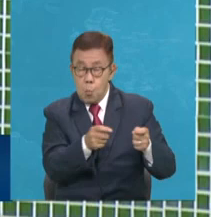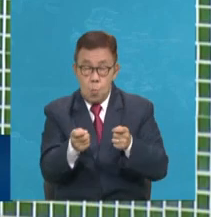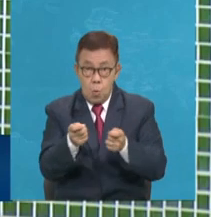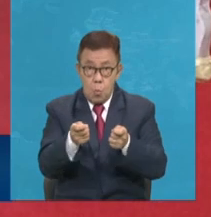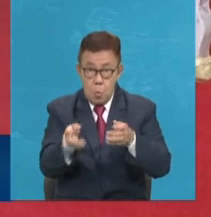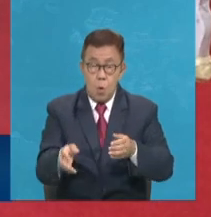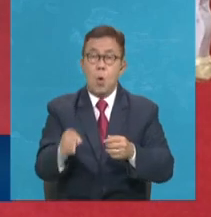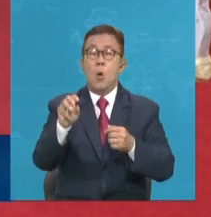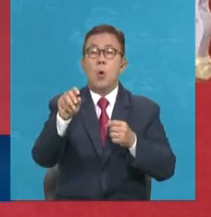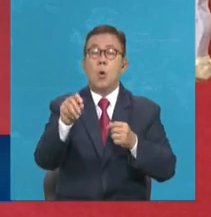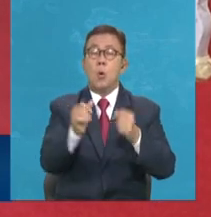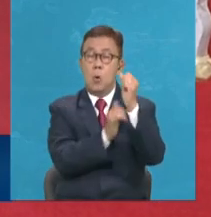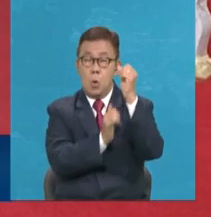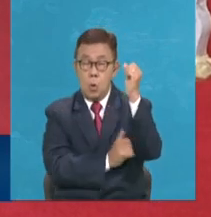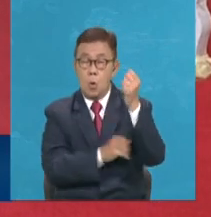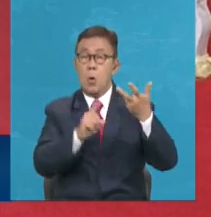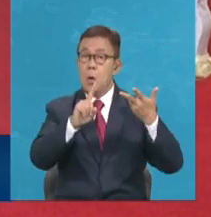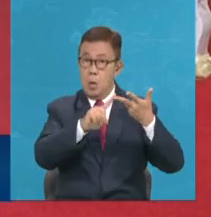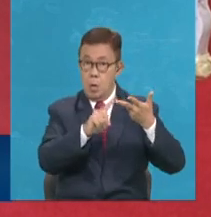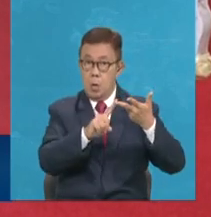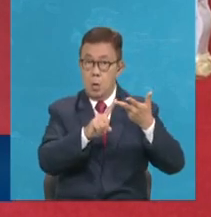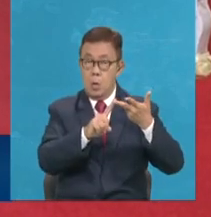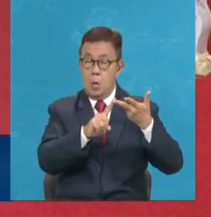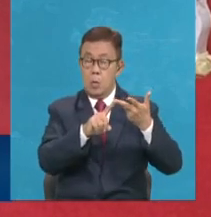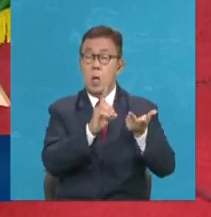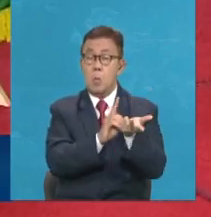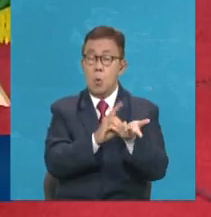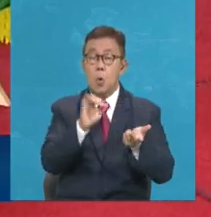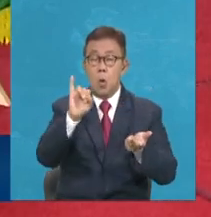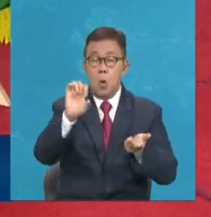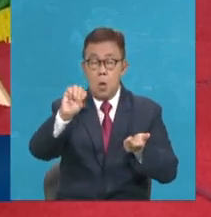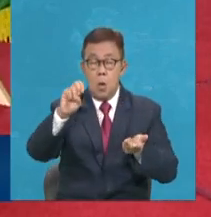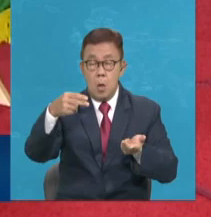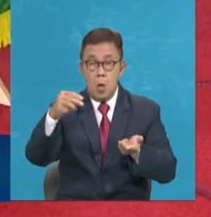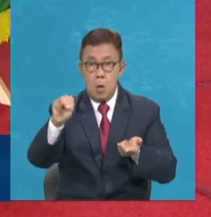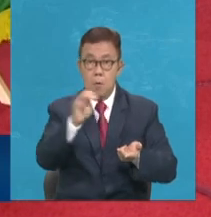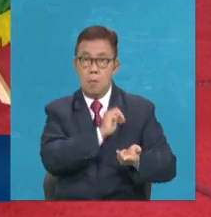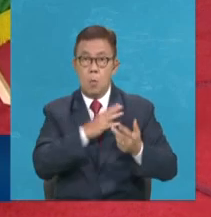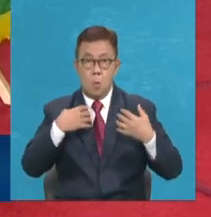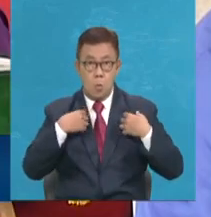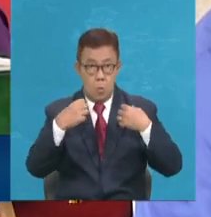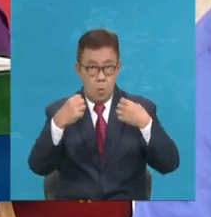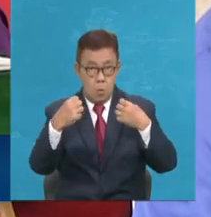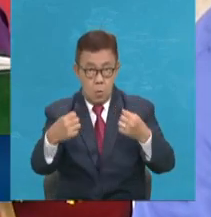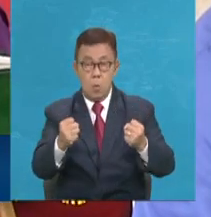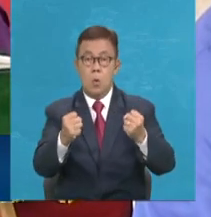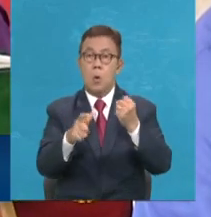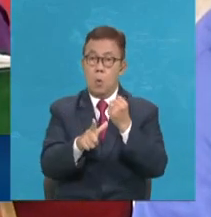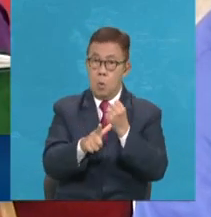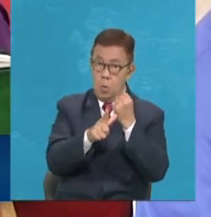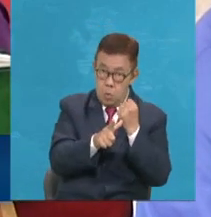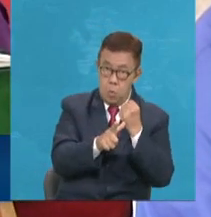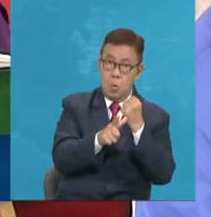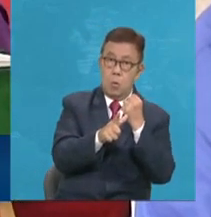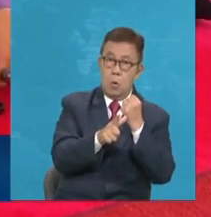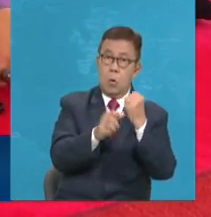berhormat Islam bin Haji Ja'far Menteri Kesehatan selaku timbalan pengurus si lembaga